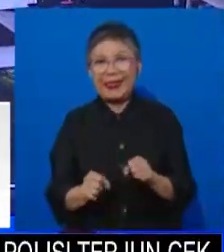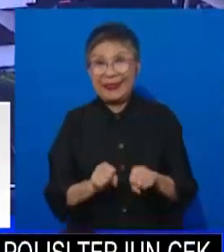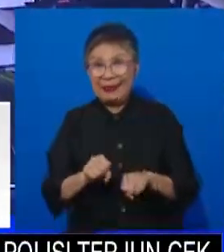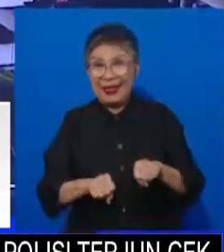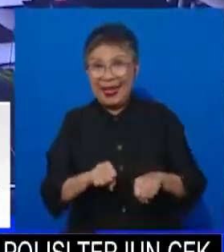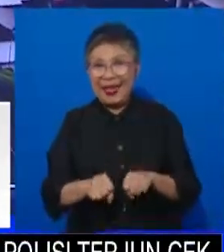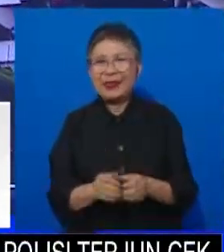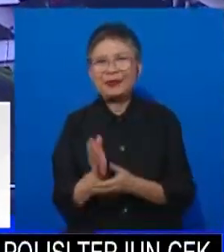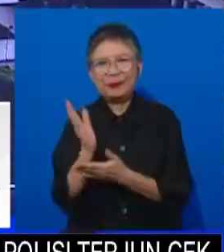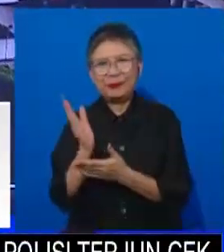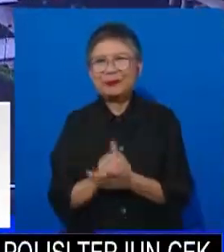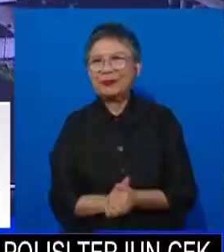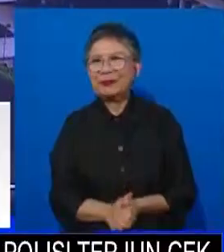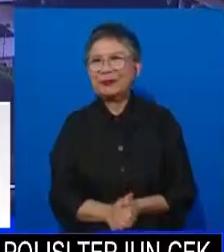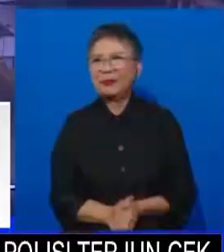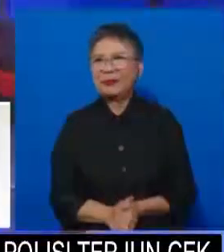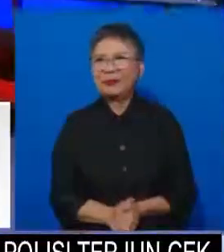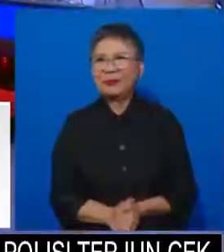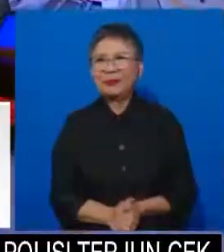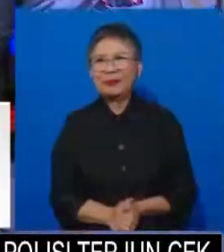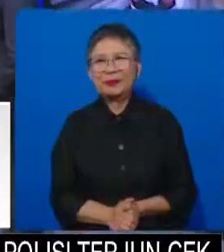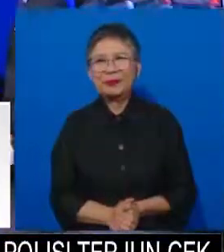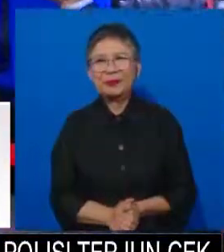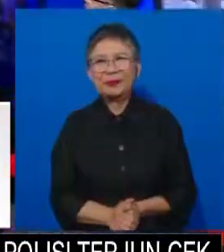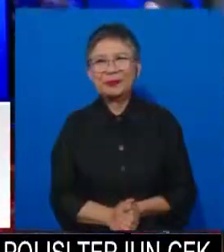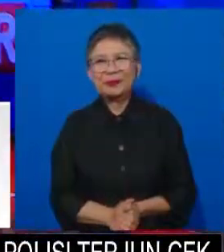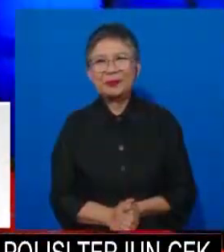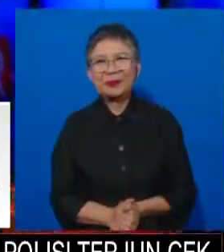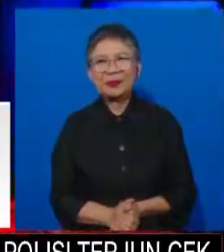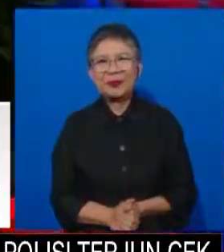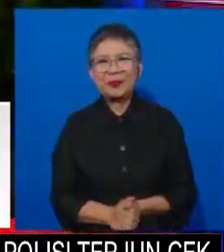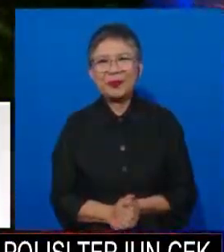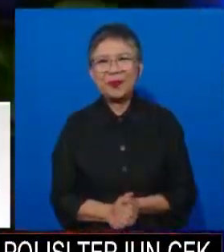koresponden Mardika Utama dalam laporan khas redaksi.